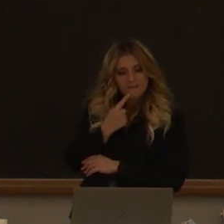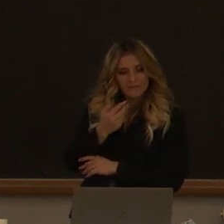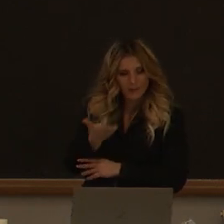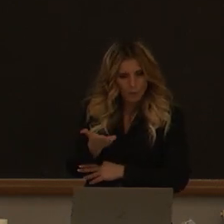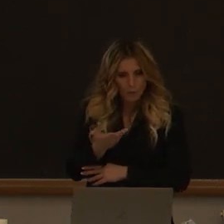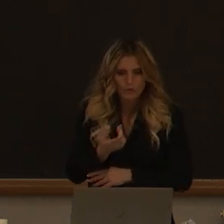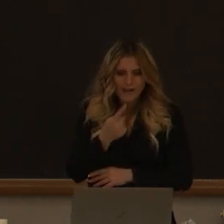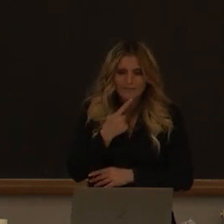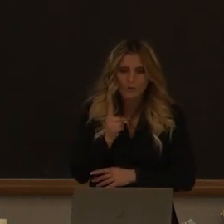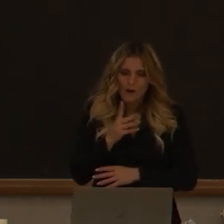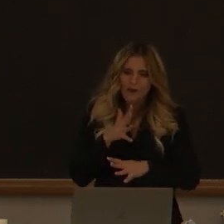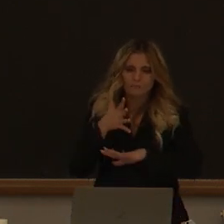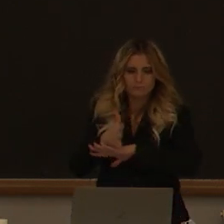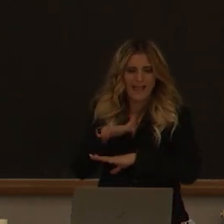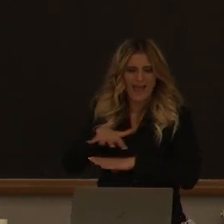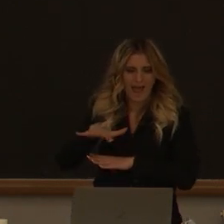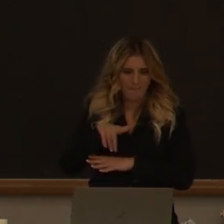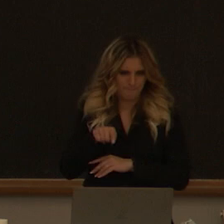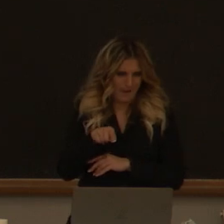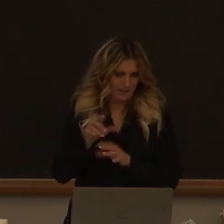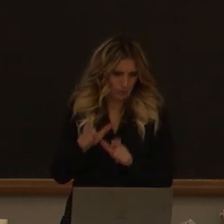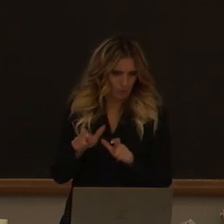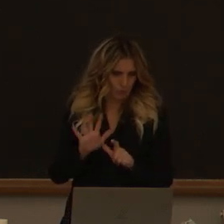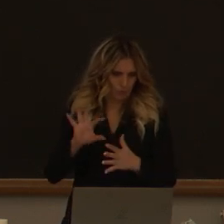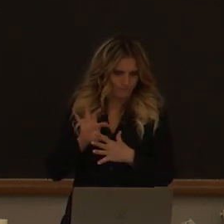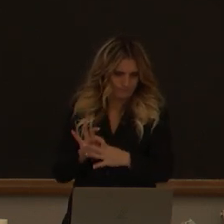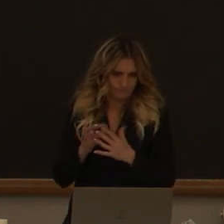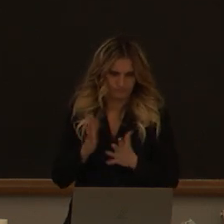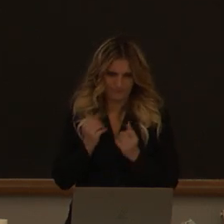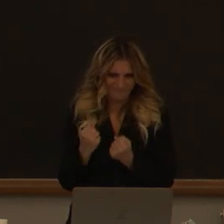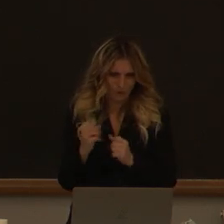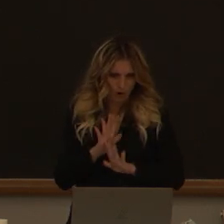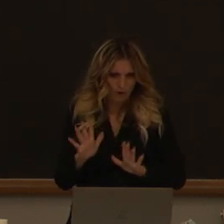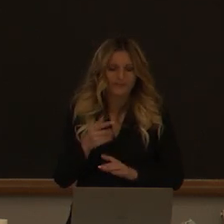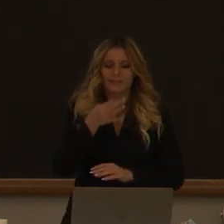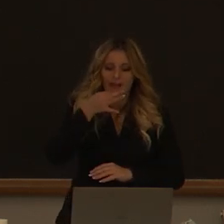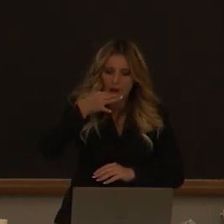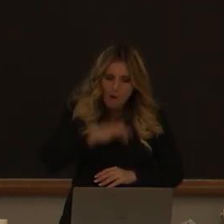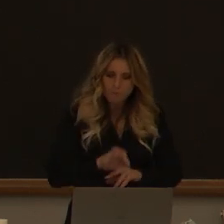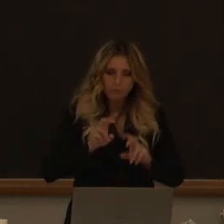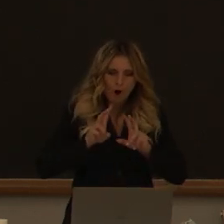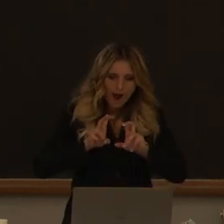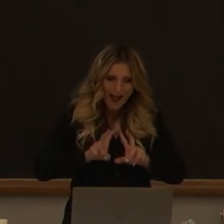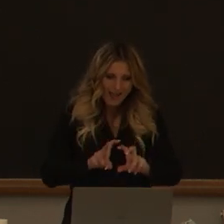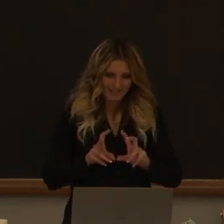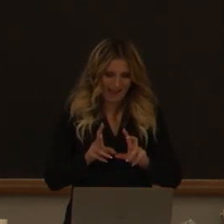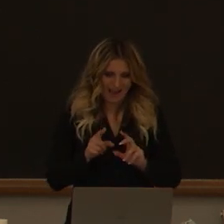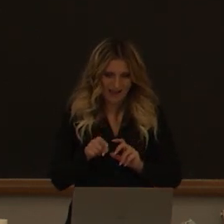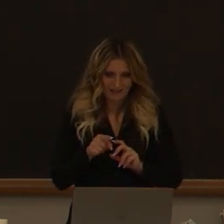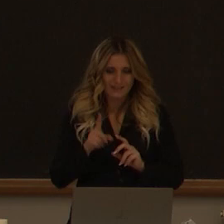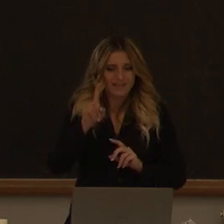che opera nel campo ambientale e che in maniera tecnica, diciamo, riesce in qualche modo ad analizzare anche